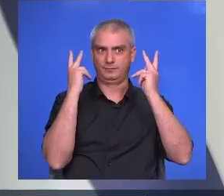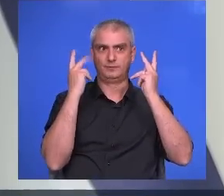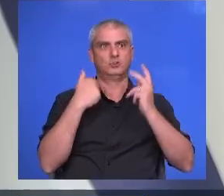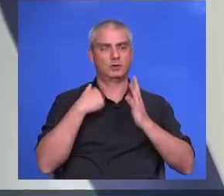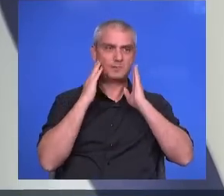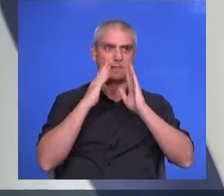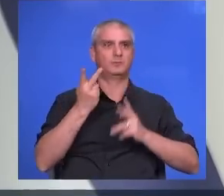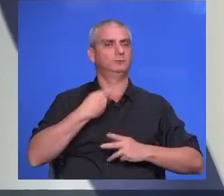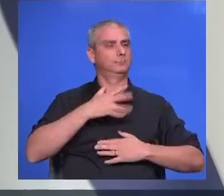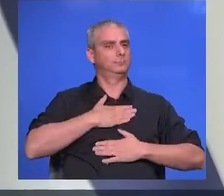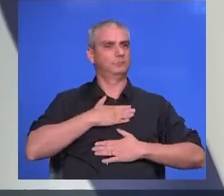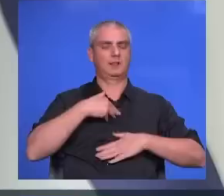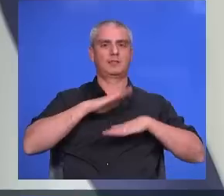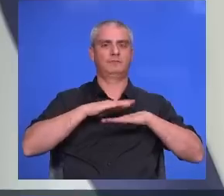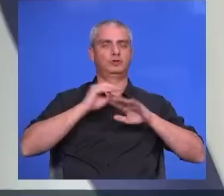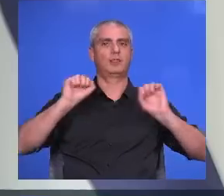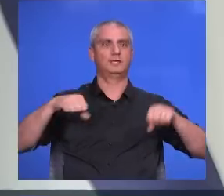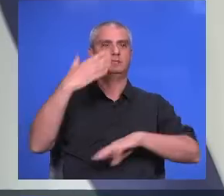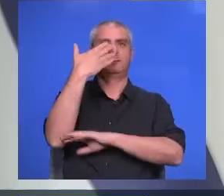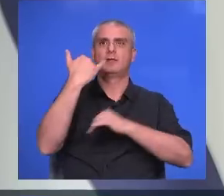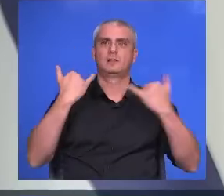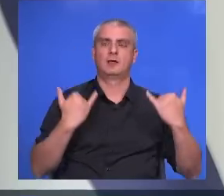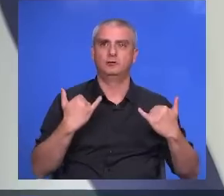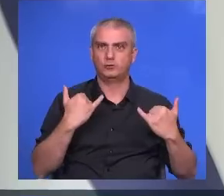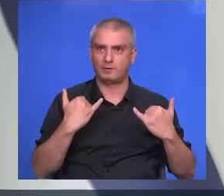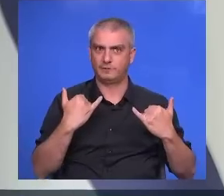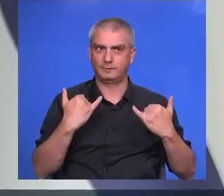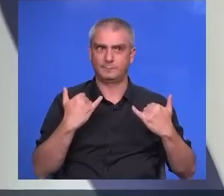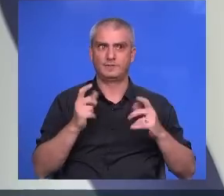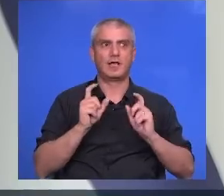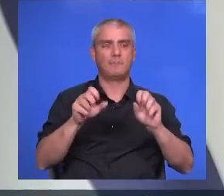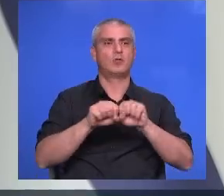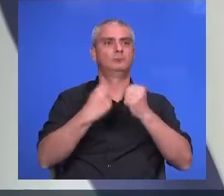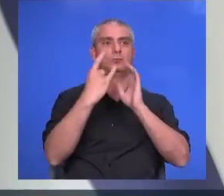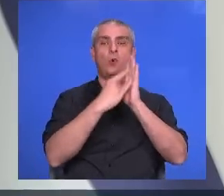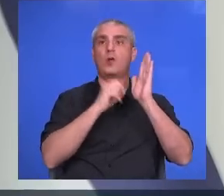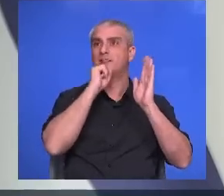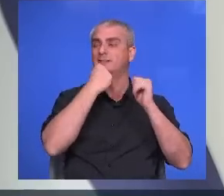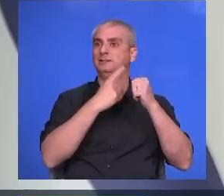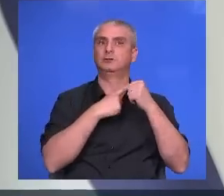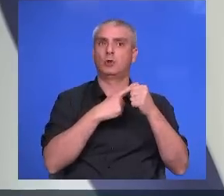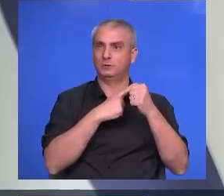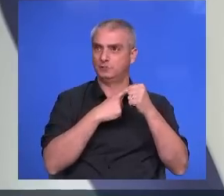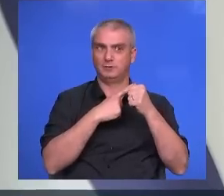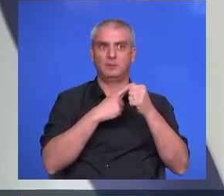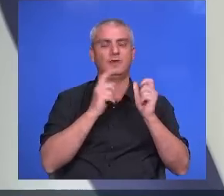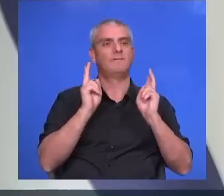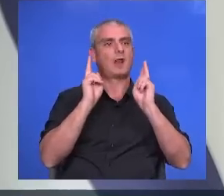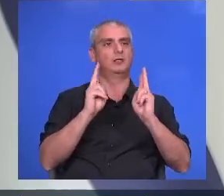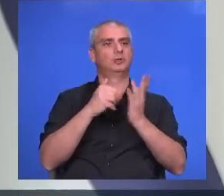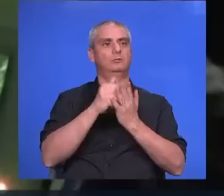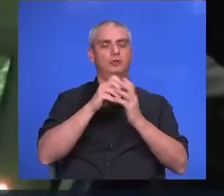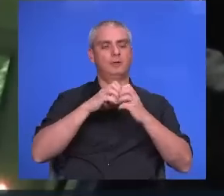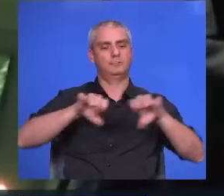מאמין שמוטלים עליי כנשיא המדינה בעת הזאת. למנוע משבר חוקתי היסטורי ולעצור את המשך